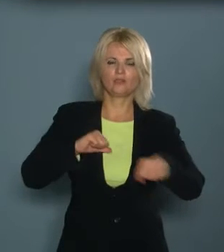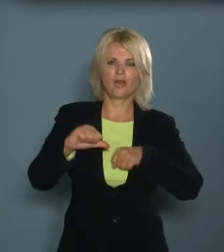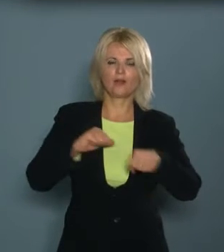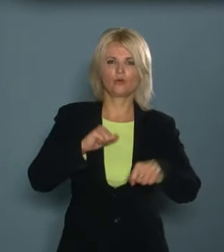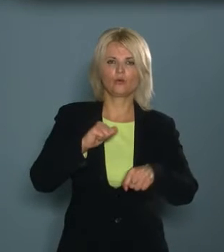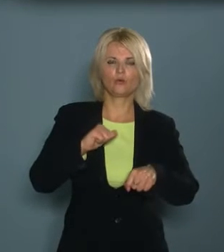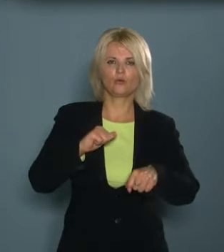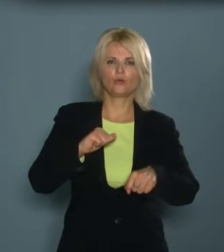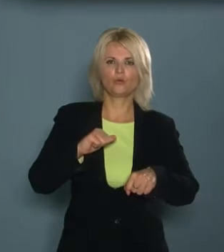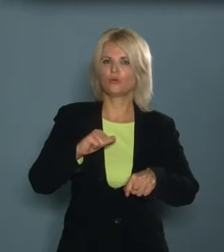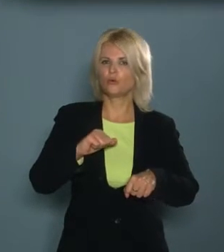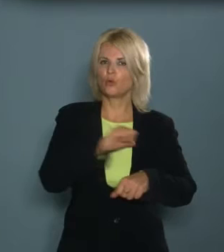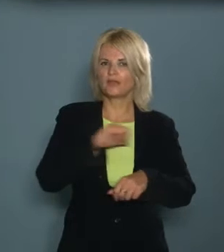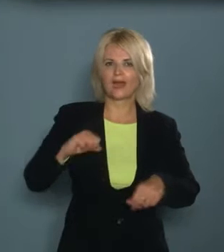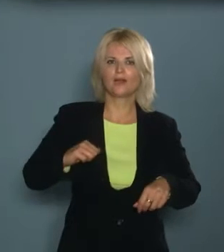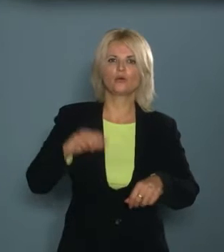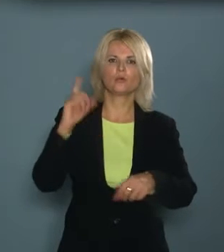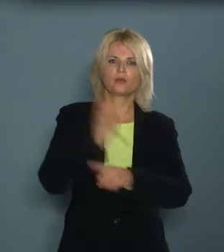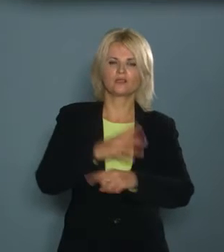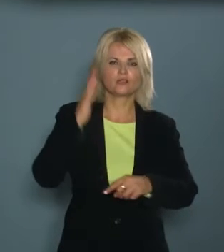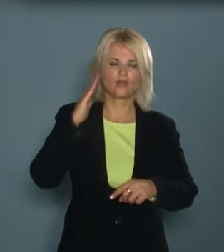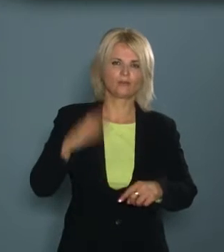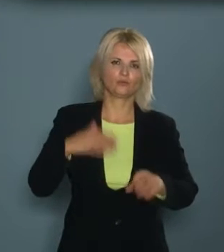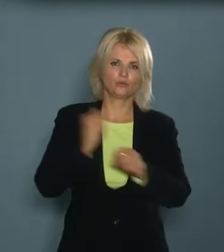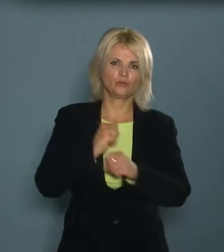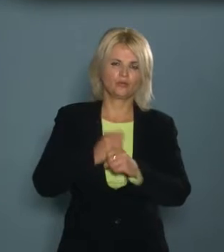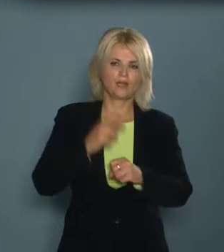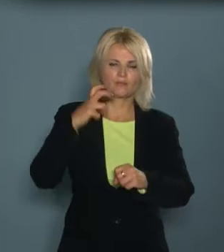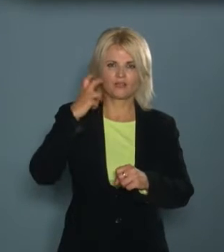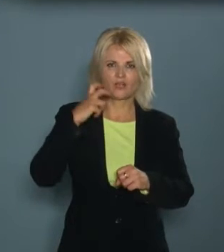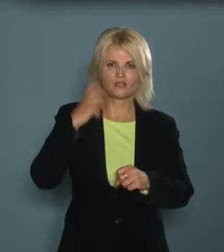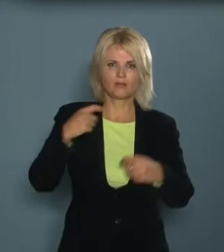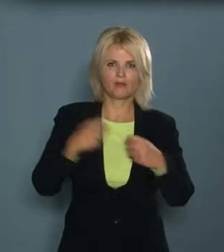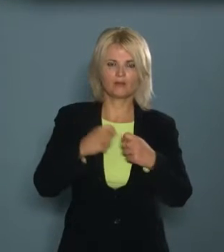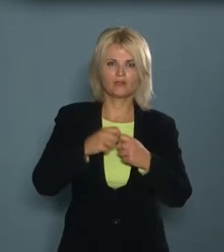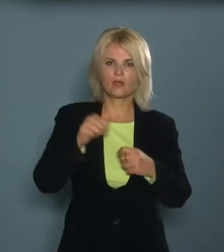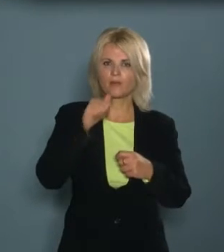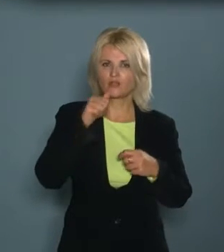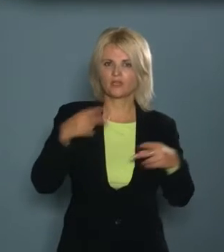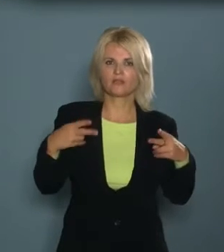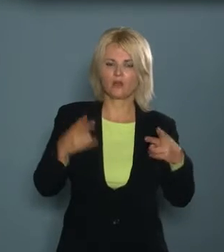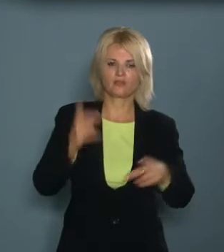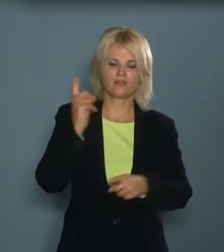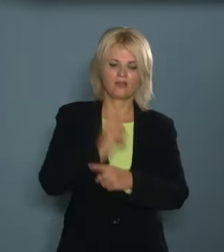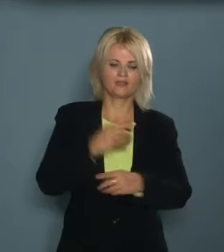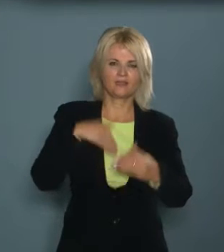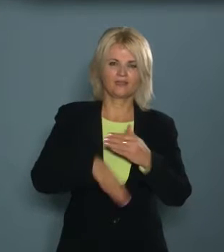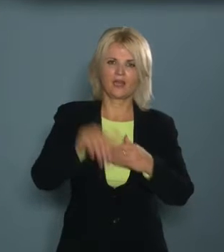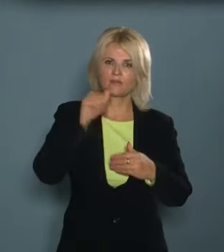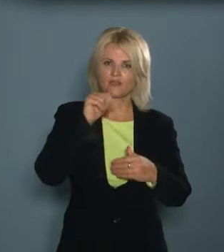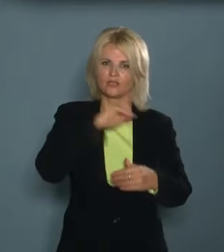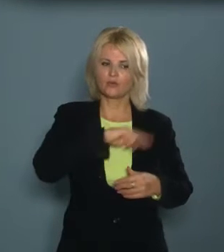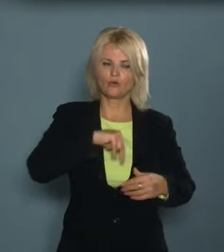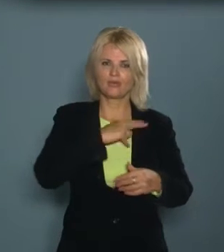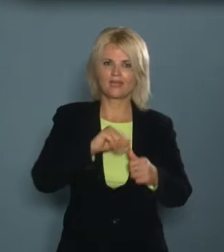nem tudtunk annak idején kialakítani, hanem Pest Erzsébettel közösen a Pacsirta utcai rendelőben, ami a dél-pesti